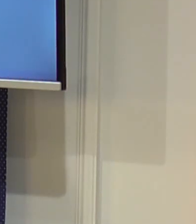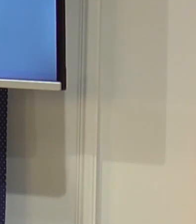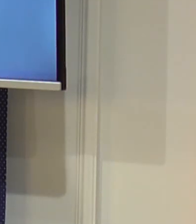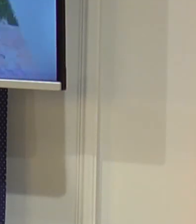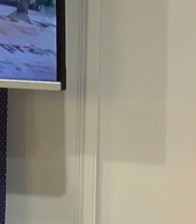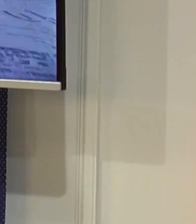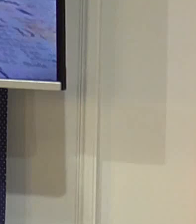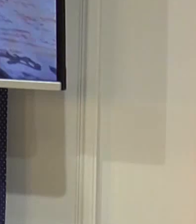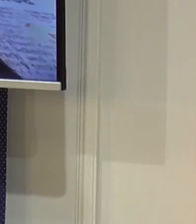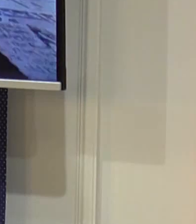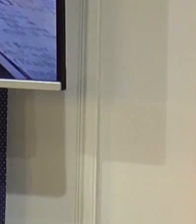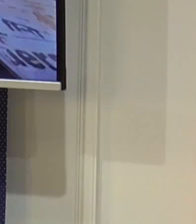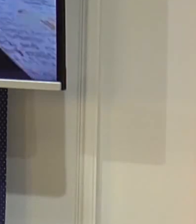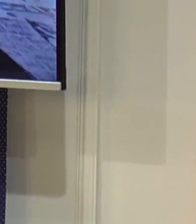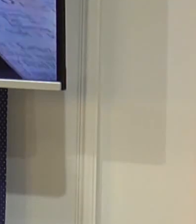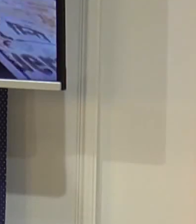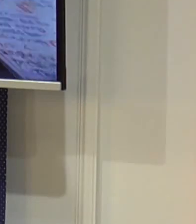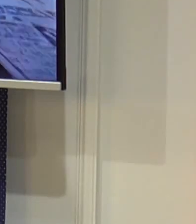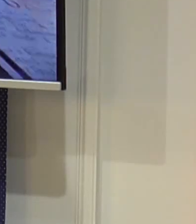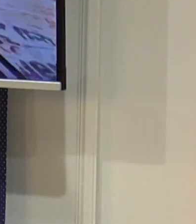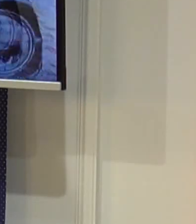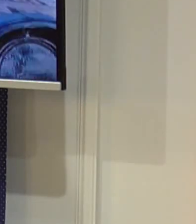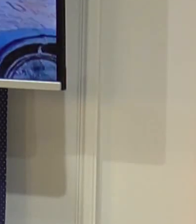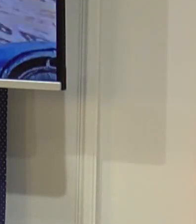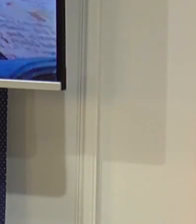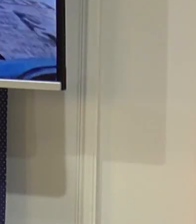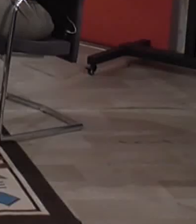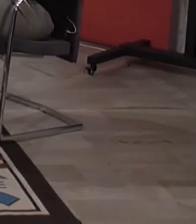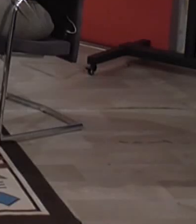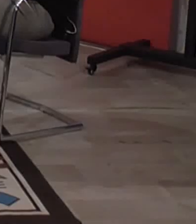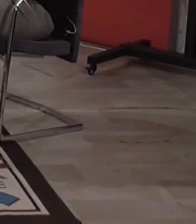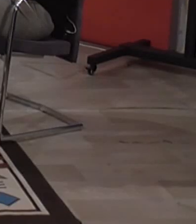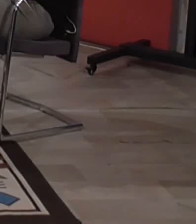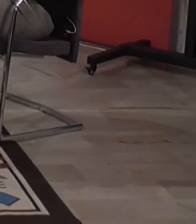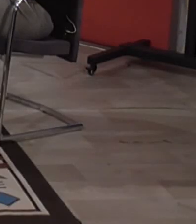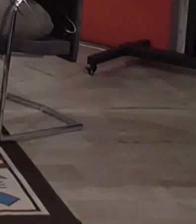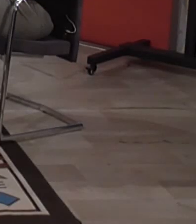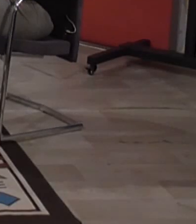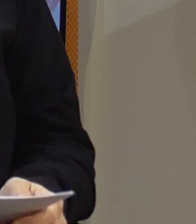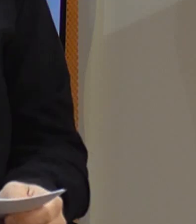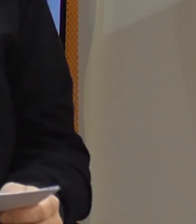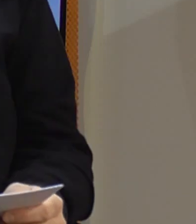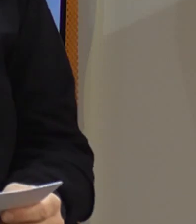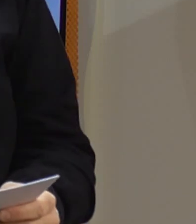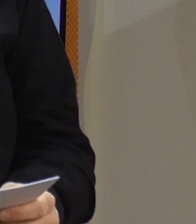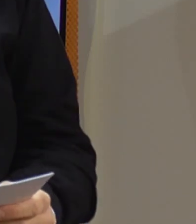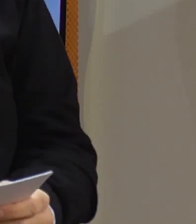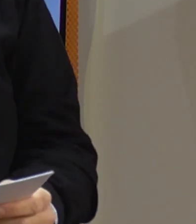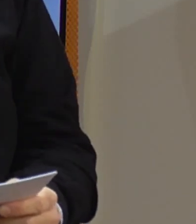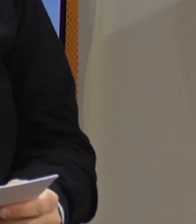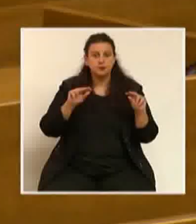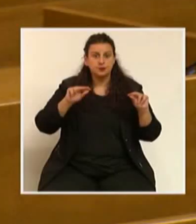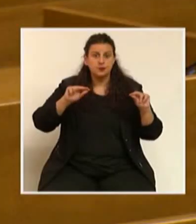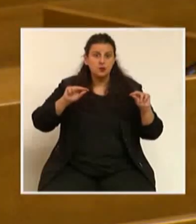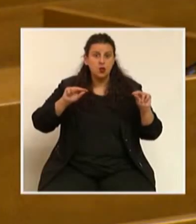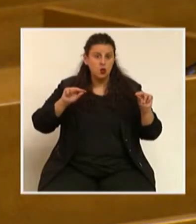arribes a acord a un partit si has donat tot el, tot, durant 4 anys canya a un partit? Uh-huh. Saps, Víctor? Sí, sí, sí, efectivament. Estem veient les Corts